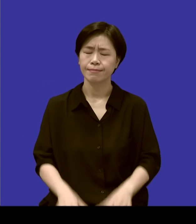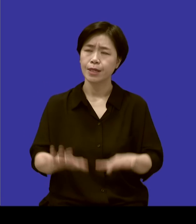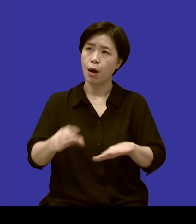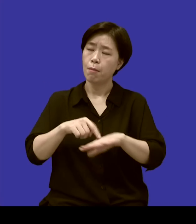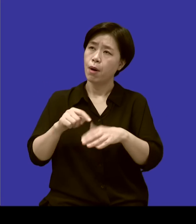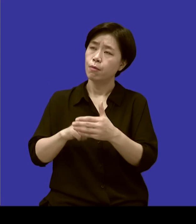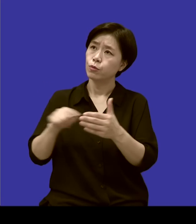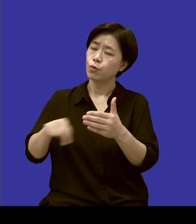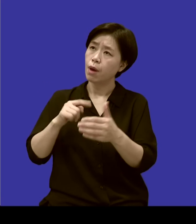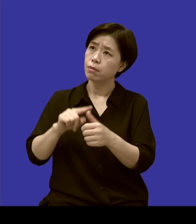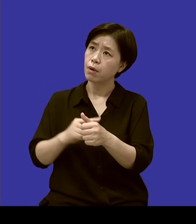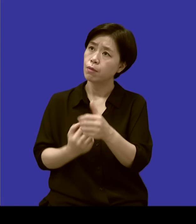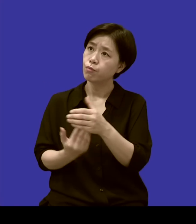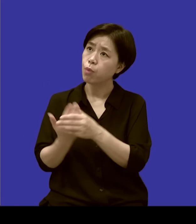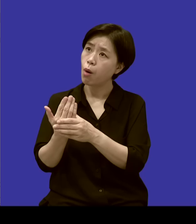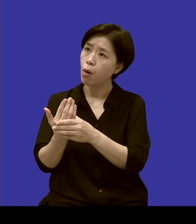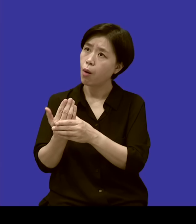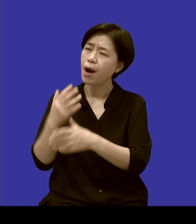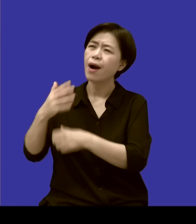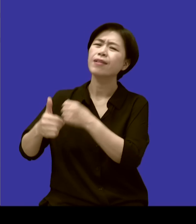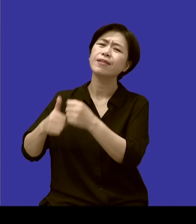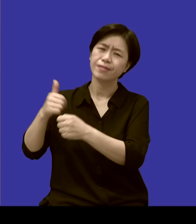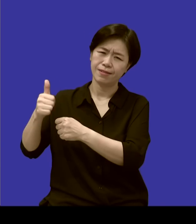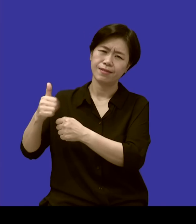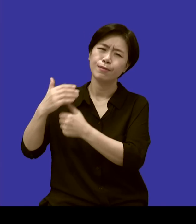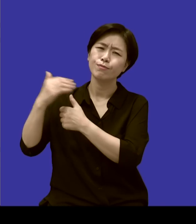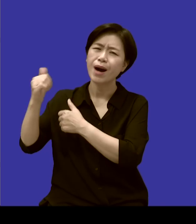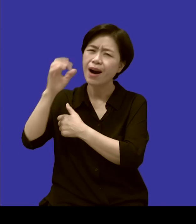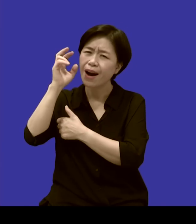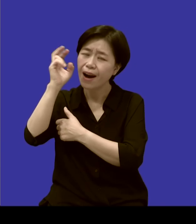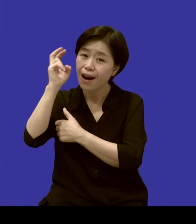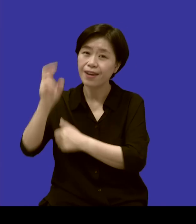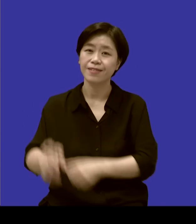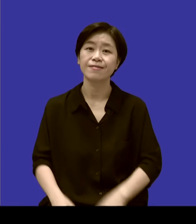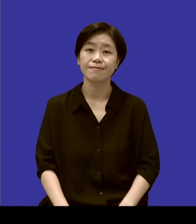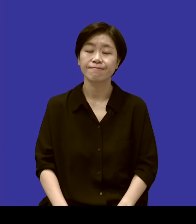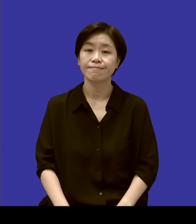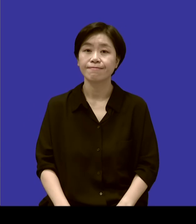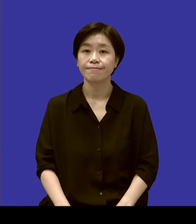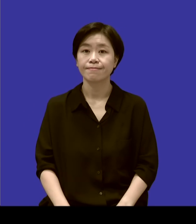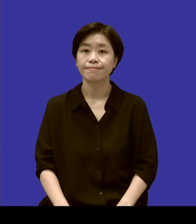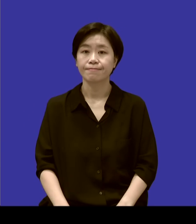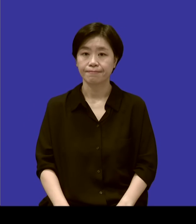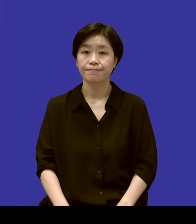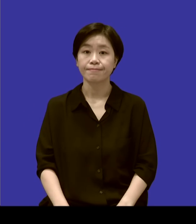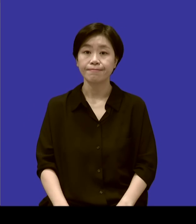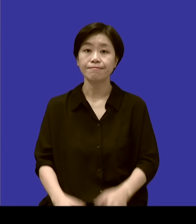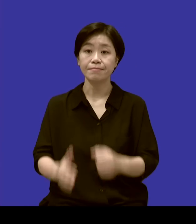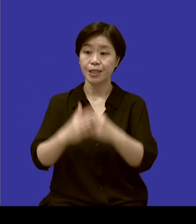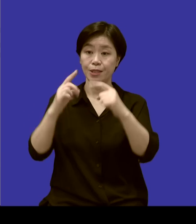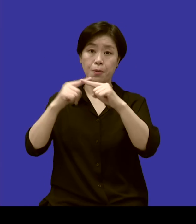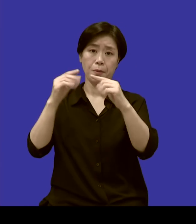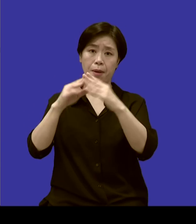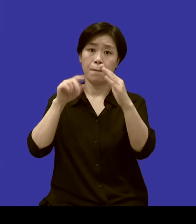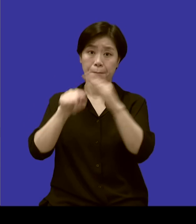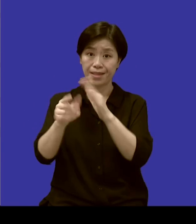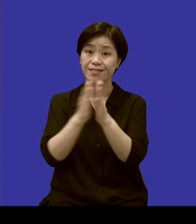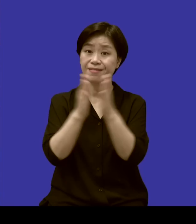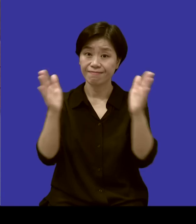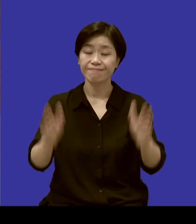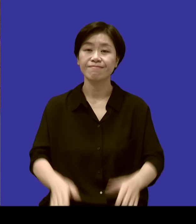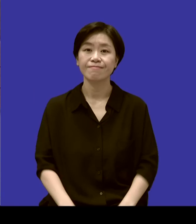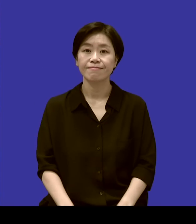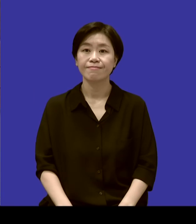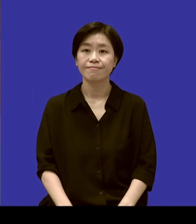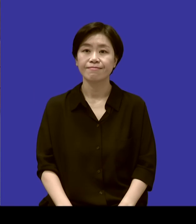보면 내 마음이 아니었어요. 하나님의 콜링이었던 거예요. 그렇죠, 그렇죠. 그래서 이제 나가기 시작했죠.